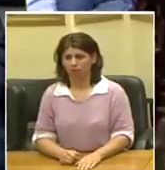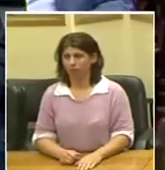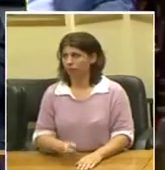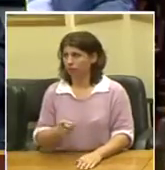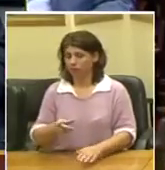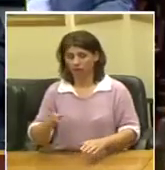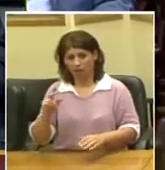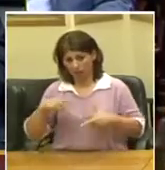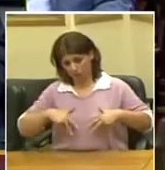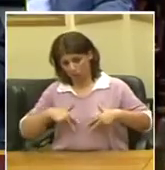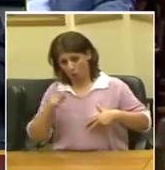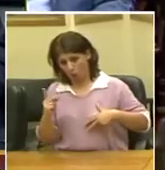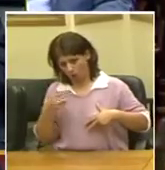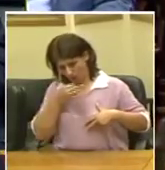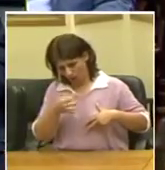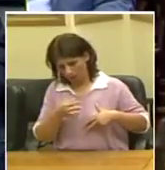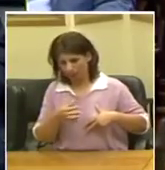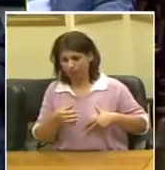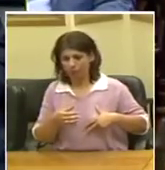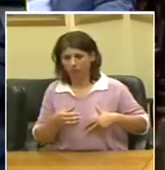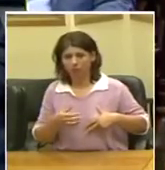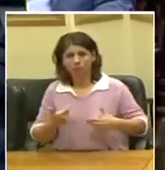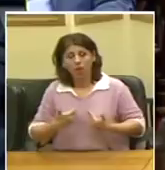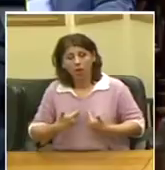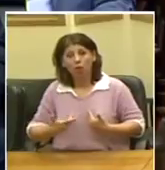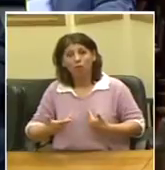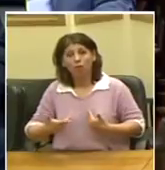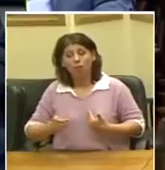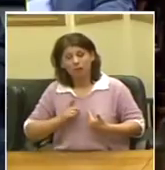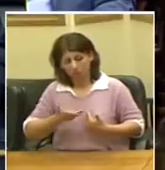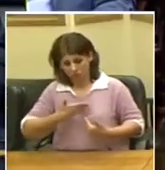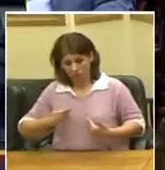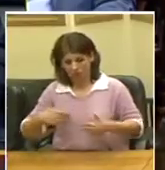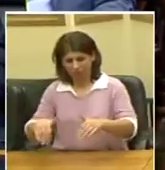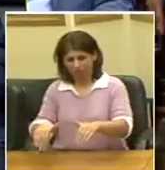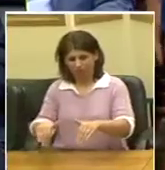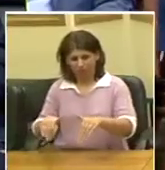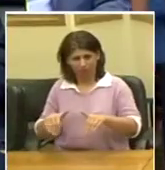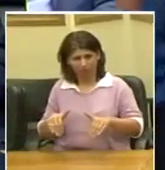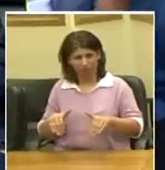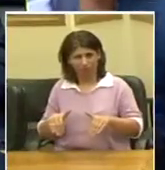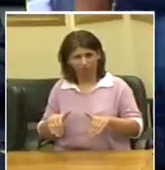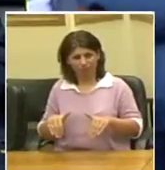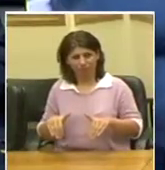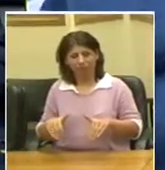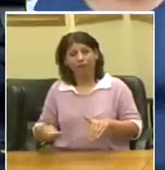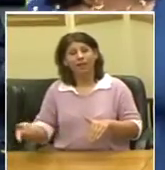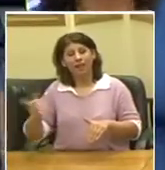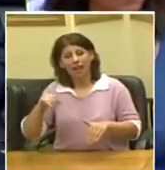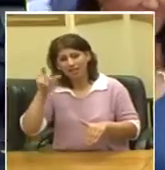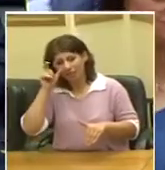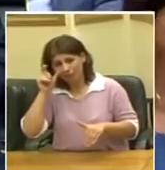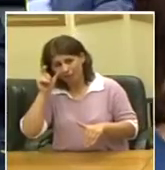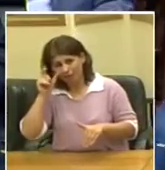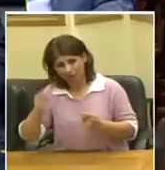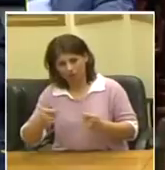κλείνετε. Και γι' αυτό επιτίθεται. Περίμεναν από εμάς να υποχωρήσουμε και να γίνουμε άλλοι σαμαράδες. Δεν προδίδουμε